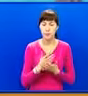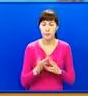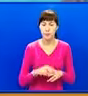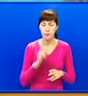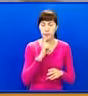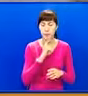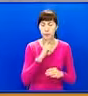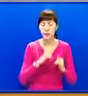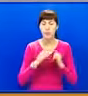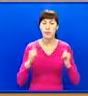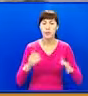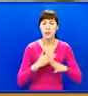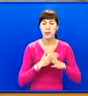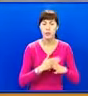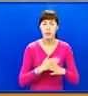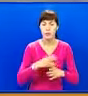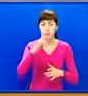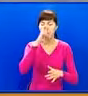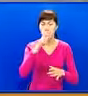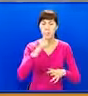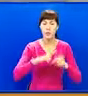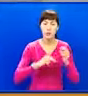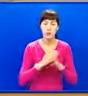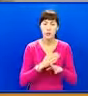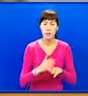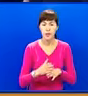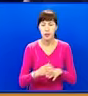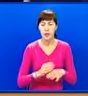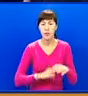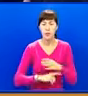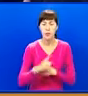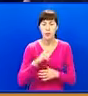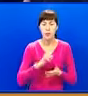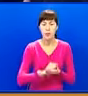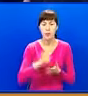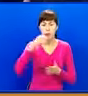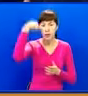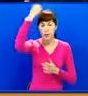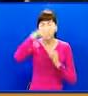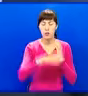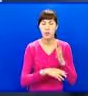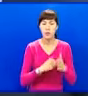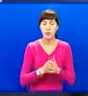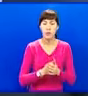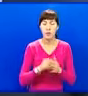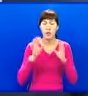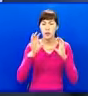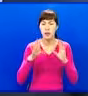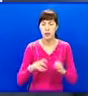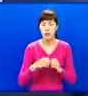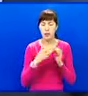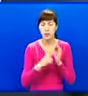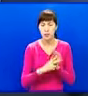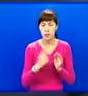жағынан экономиканың дамуына оң серпін береді, елдегі құрылыс саласының тамырына қан жүгіртеді. Құжатты жылдың соңына дейін қос палата қараса, заң